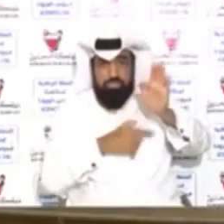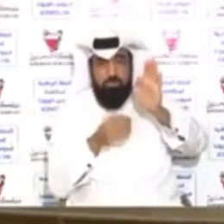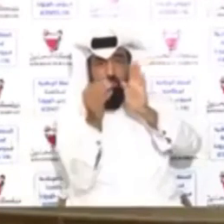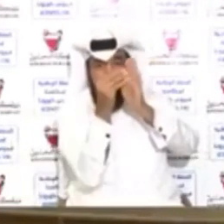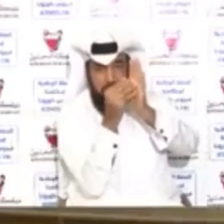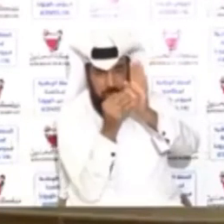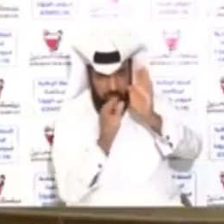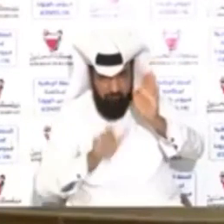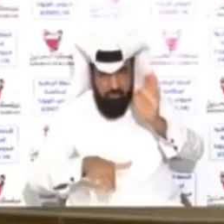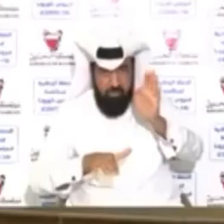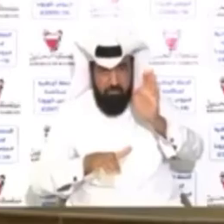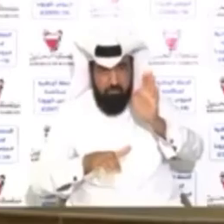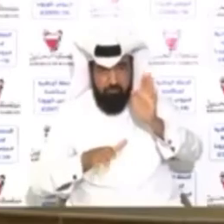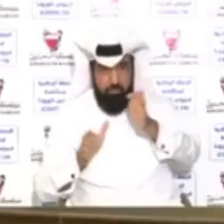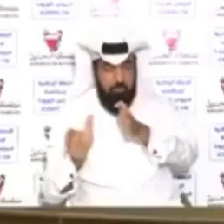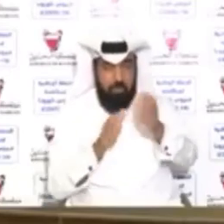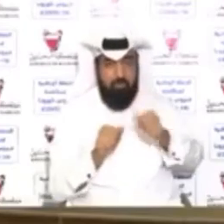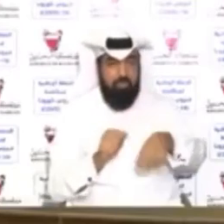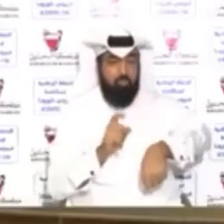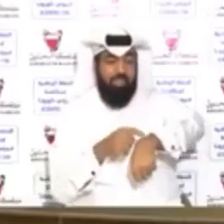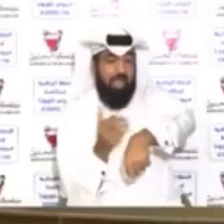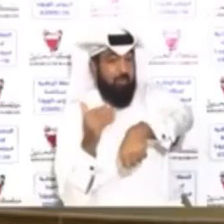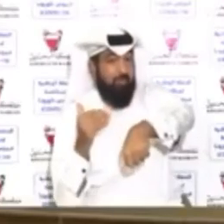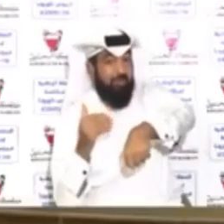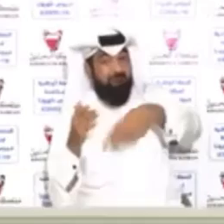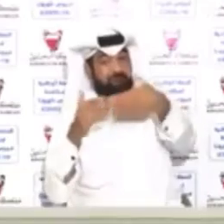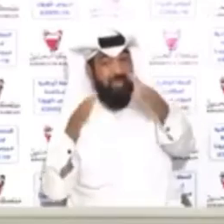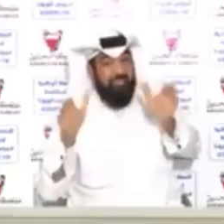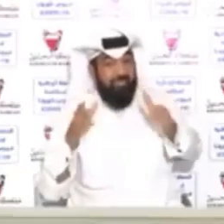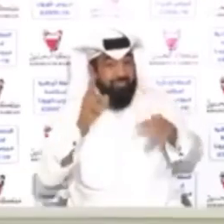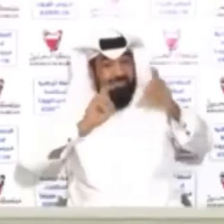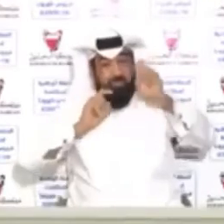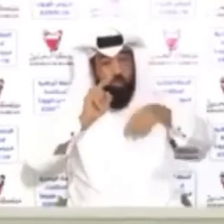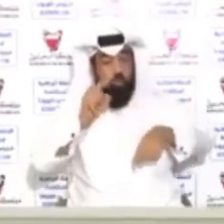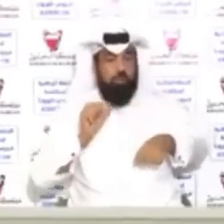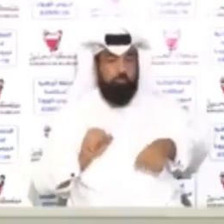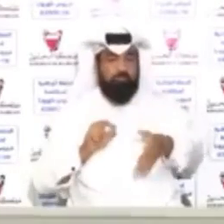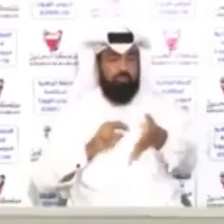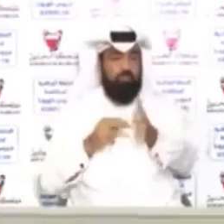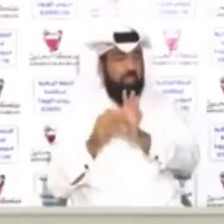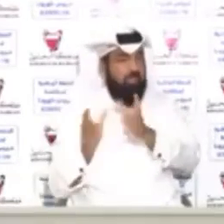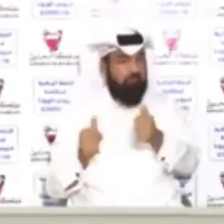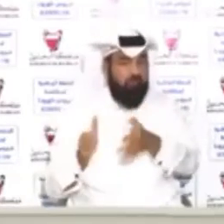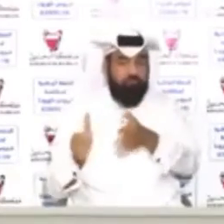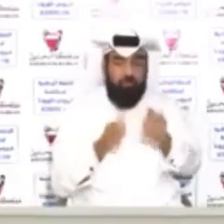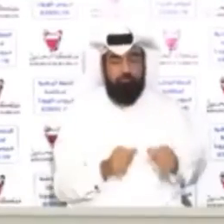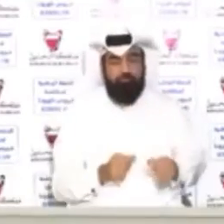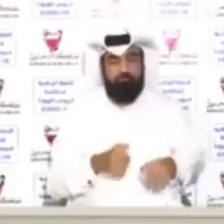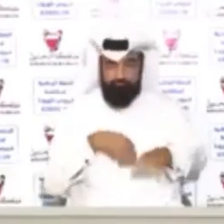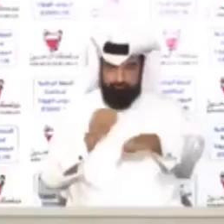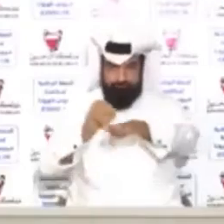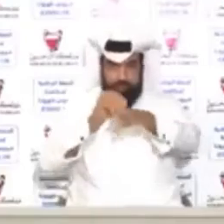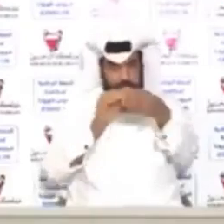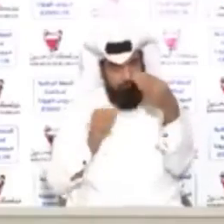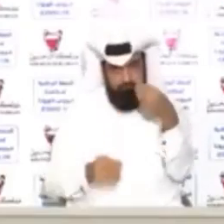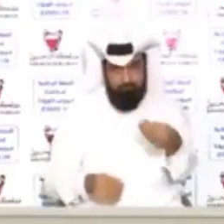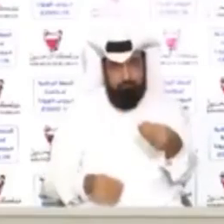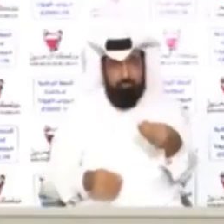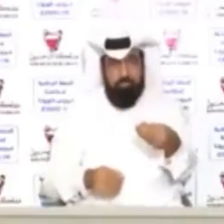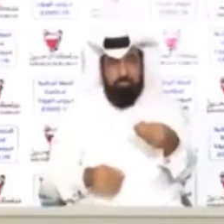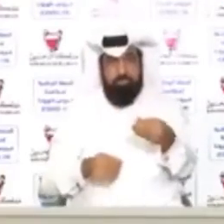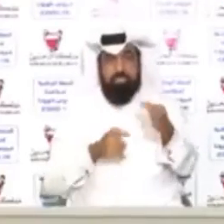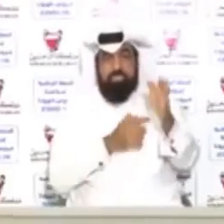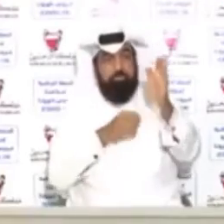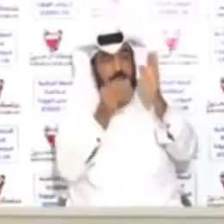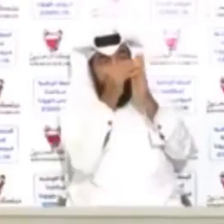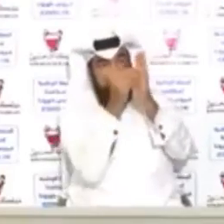للأستاذة بدور. أنا أحب أؤكد أن رصد الحالات ليس لها علاقة بنشاط معين، ولكن